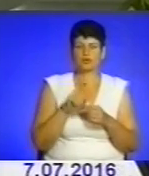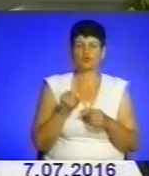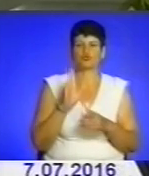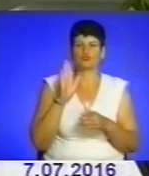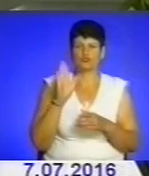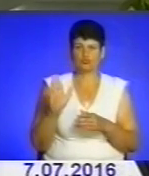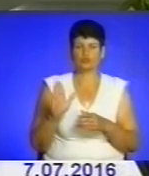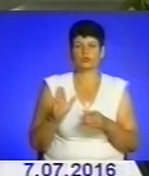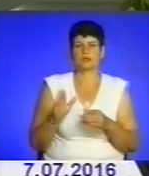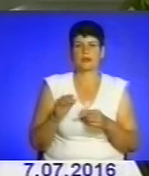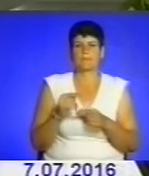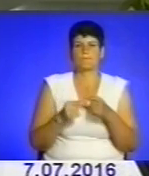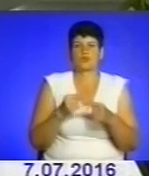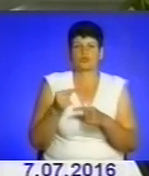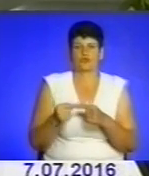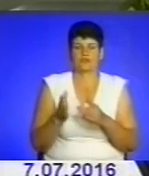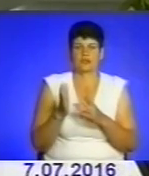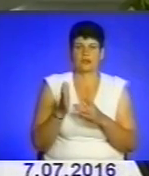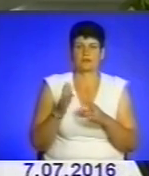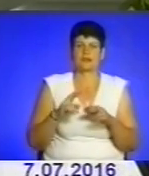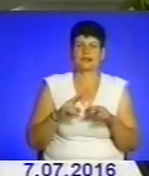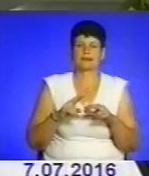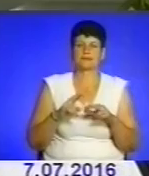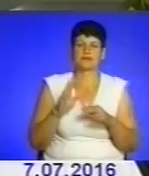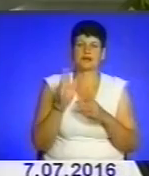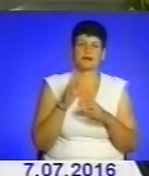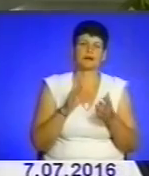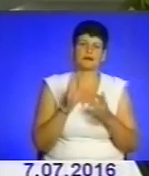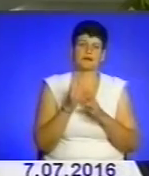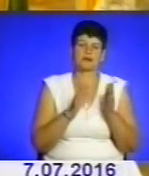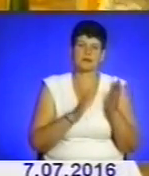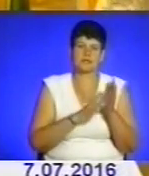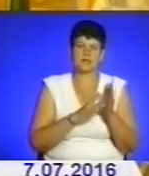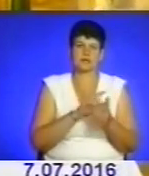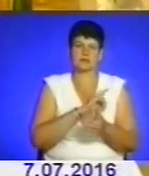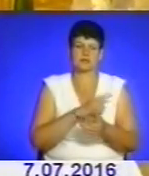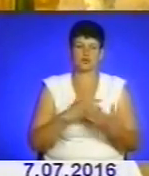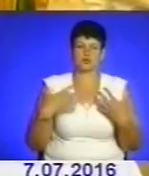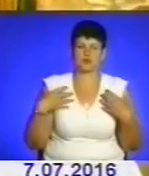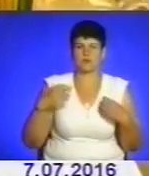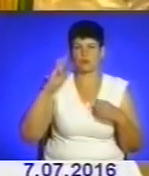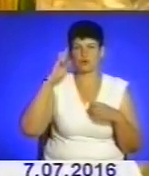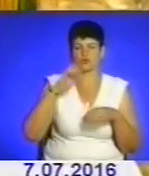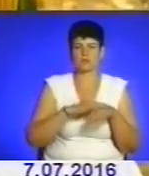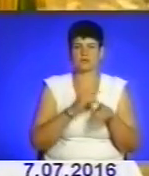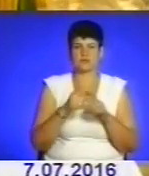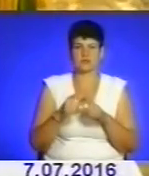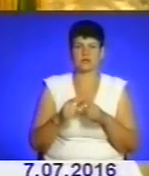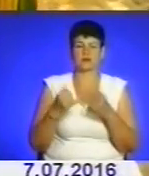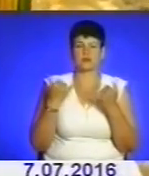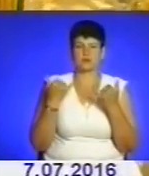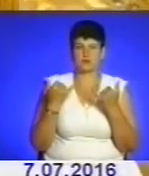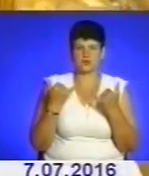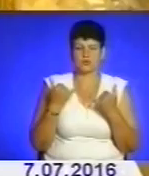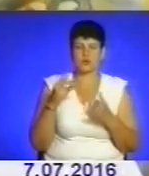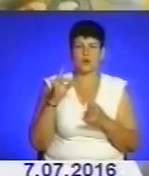правдивими послідовниками самого Христа. Також міцного здоров'я і Божого благословення. За народними прикметами, якщо на Івана сильна роса,